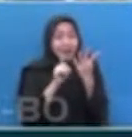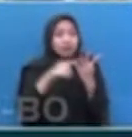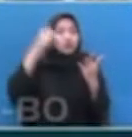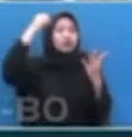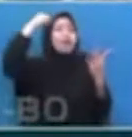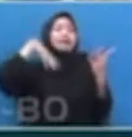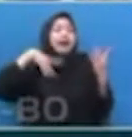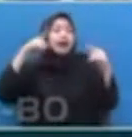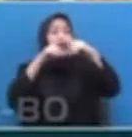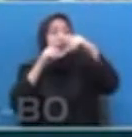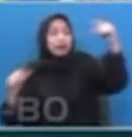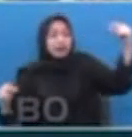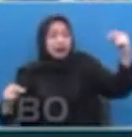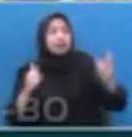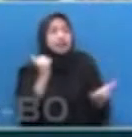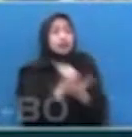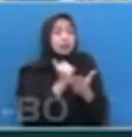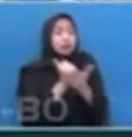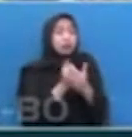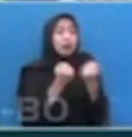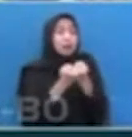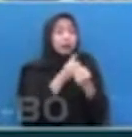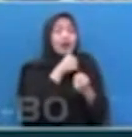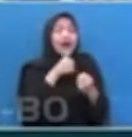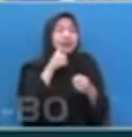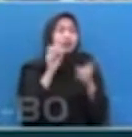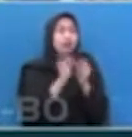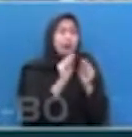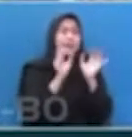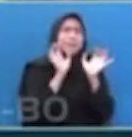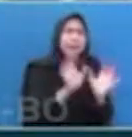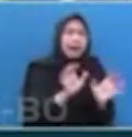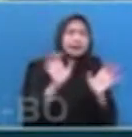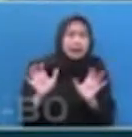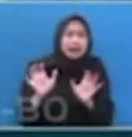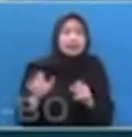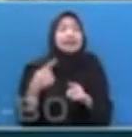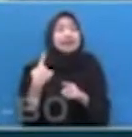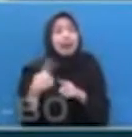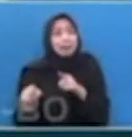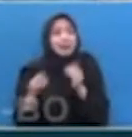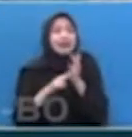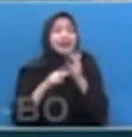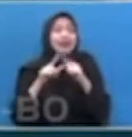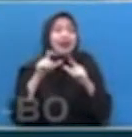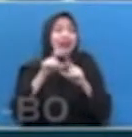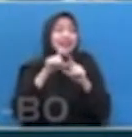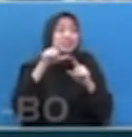Deklarasi dilakukan di kantor Nasdem di Cikini, Menteng, Jakarta Pusat pada Senin 3 Oktober.